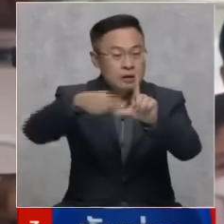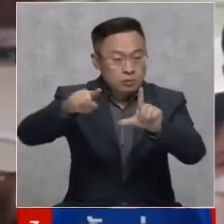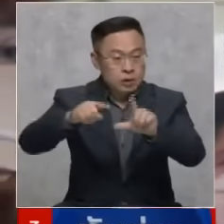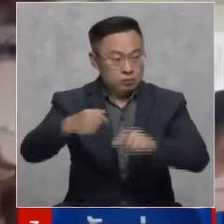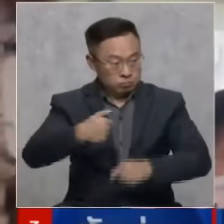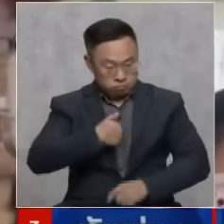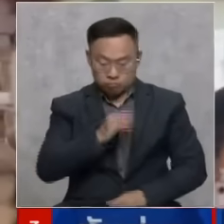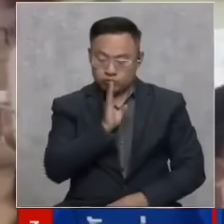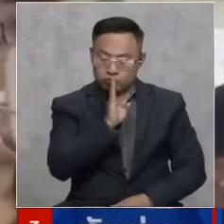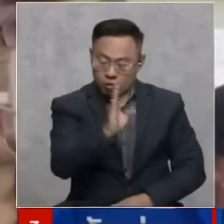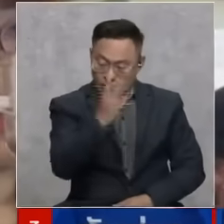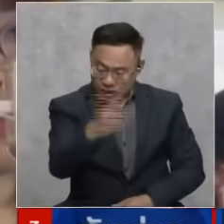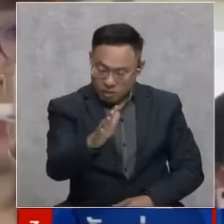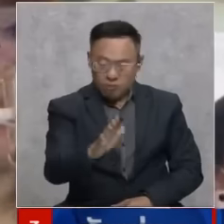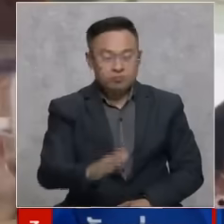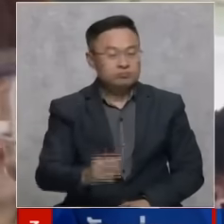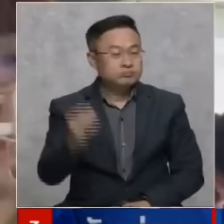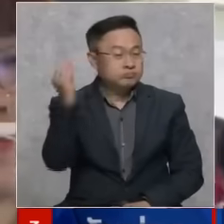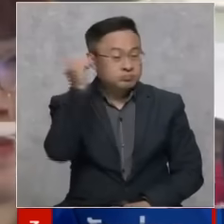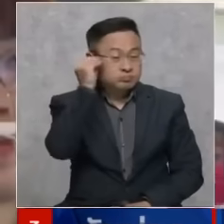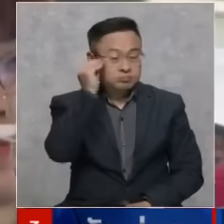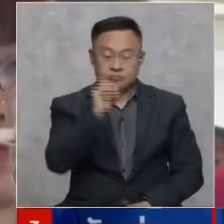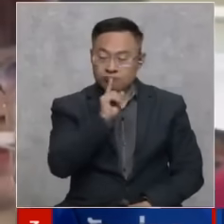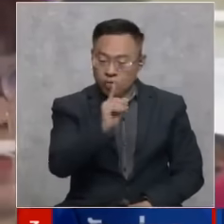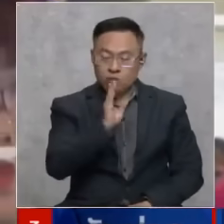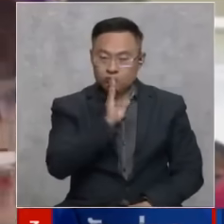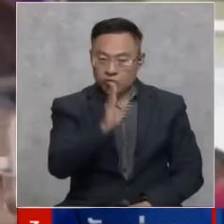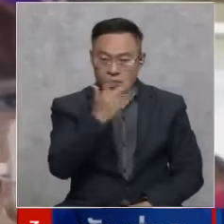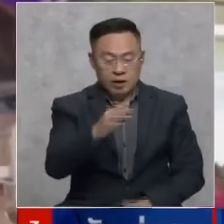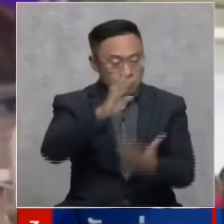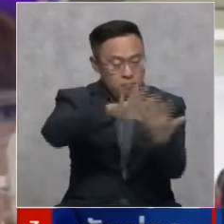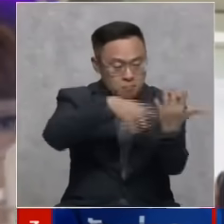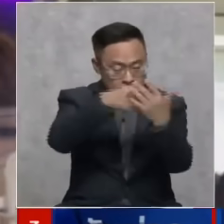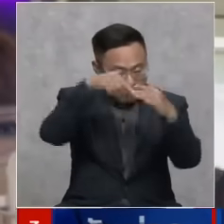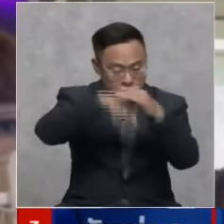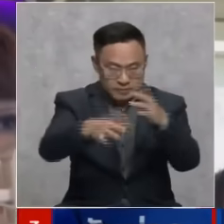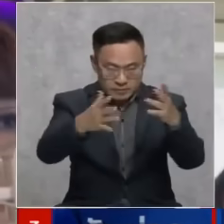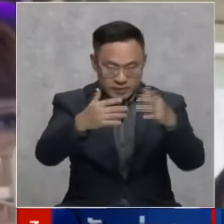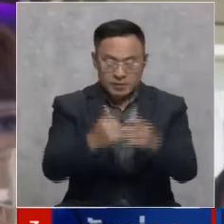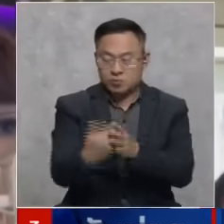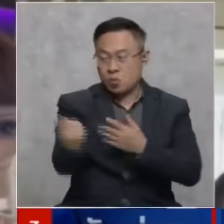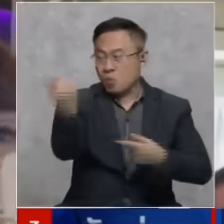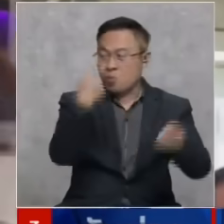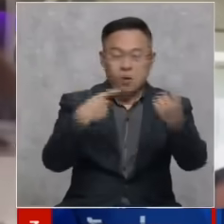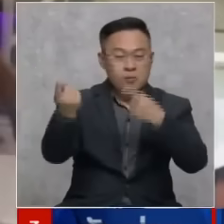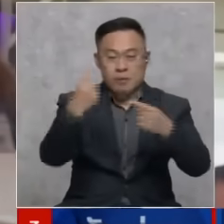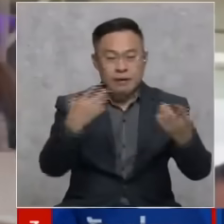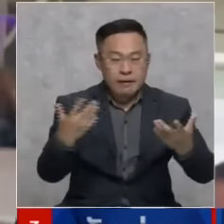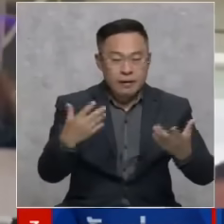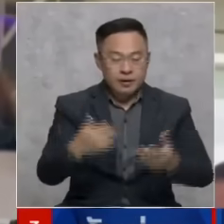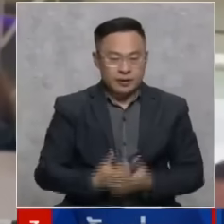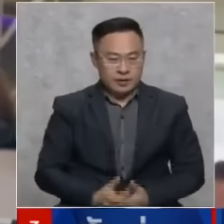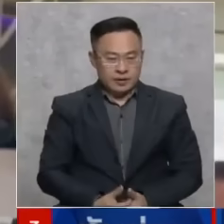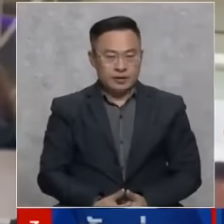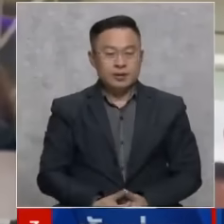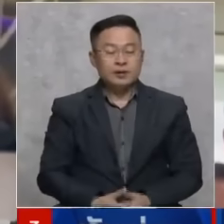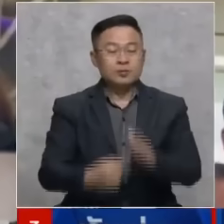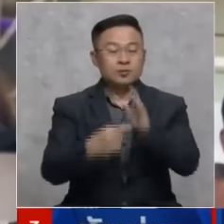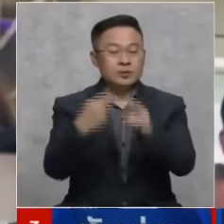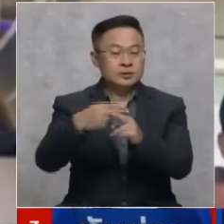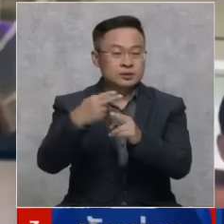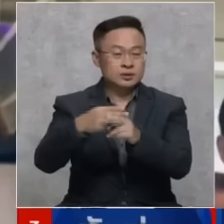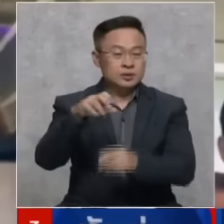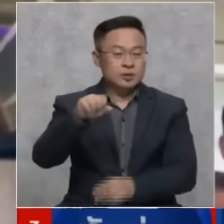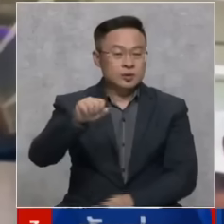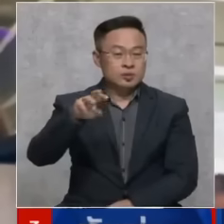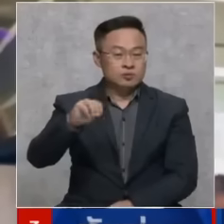เป็นเกมใช่ไหมเล่นเกมการเมืองใช่ไหมโดยเฉพาะมีคนออกมาวิพากษ์วิจารณ์อย่างคุณสมชัยศรีสุทธิยากรบอกว่าโอ้โหเกม